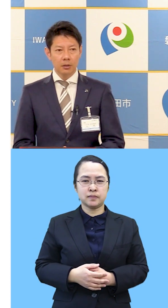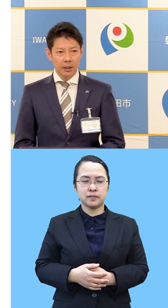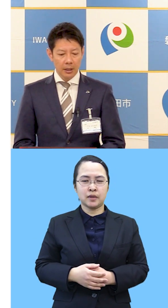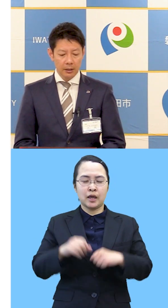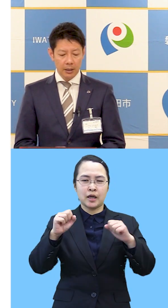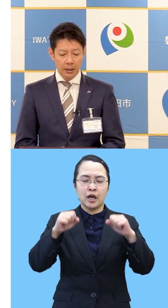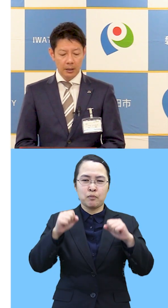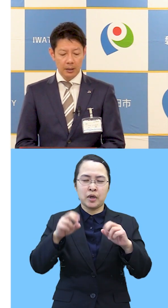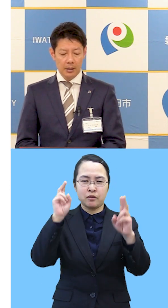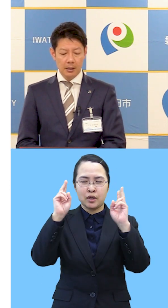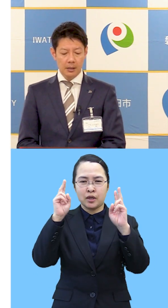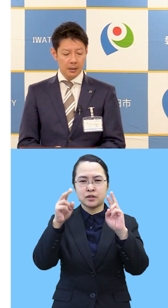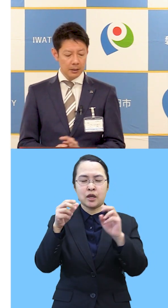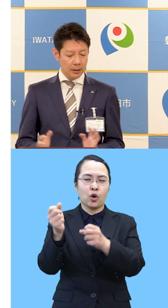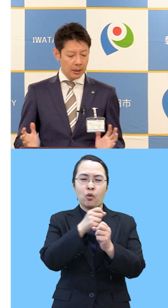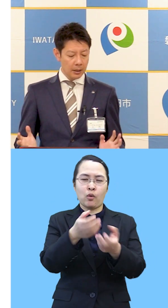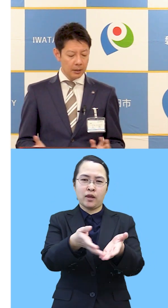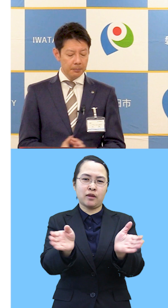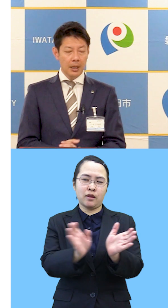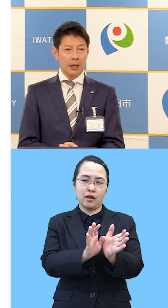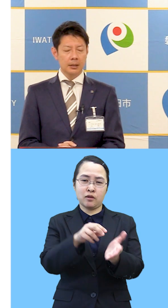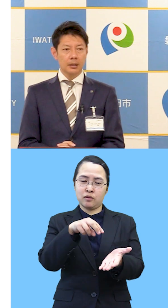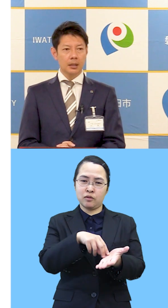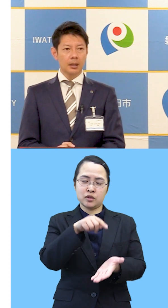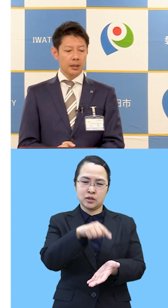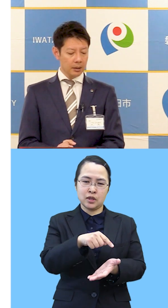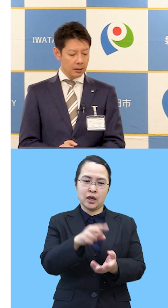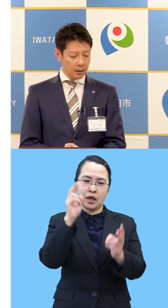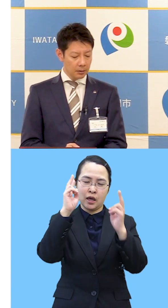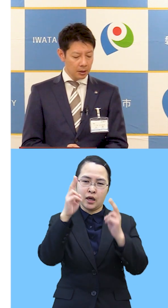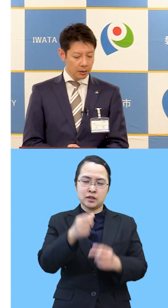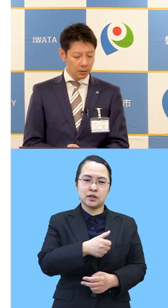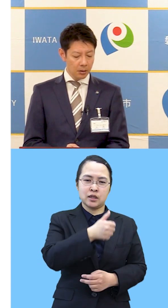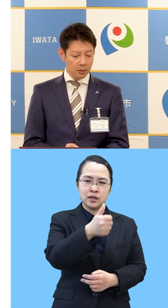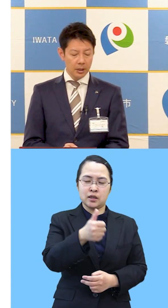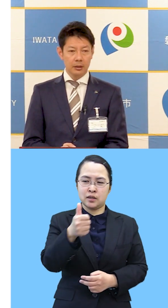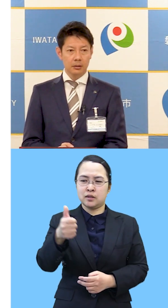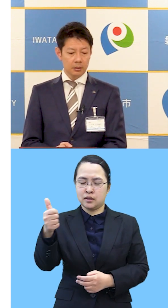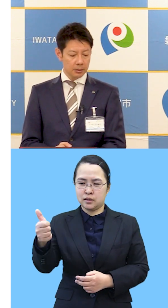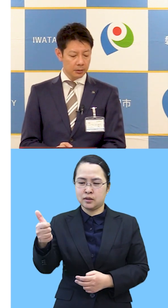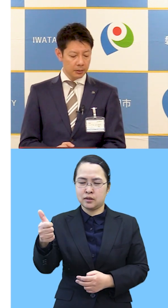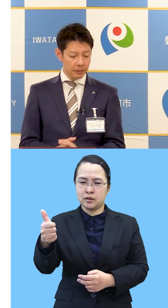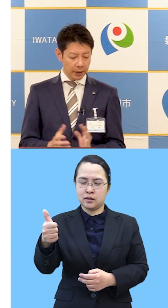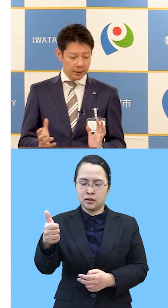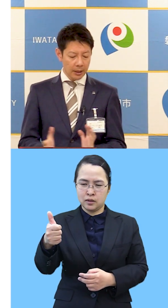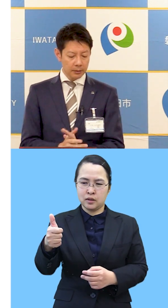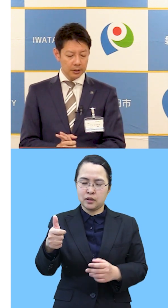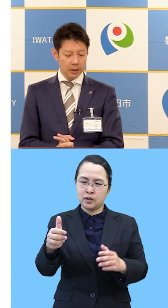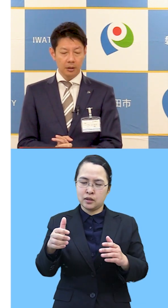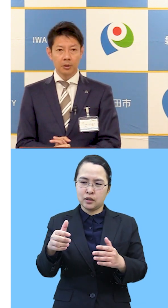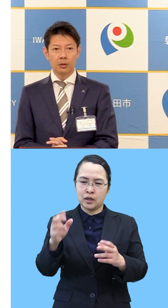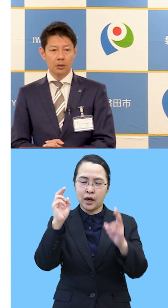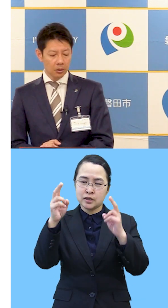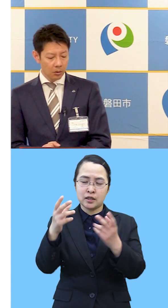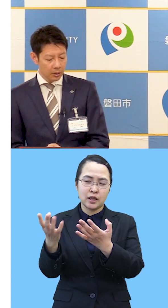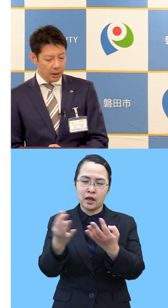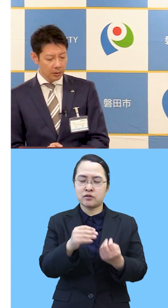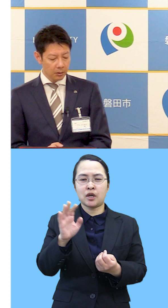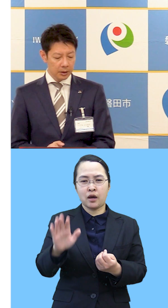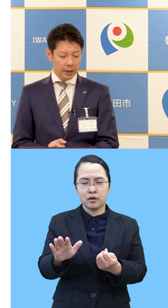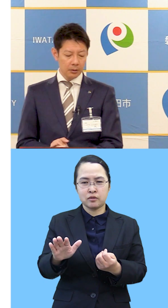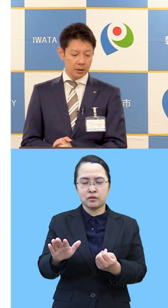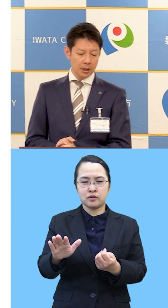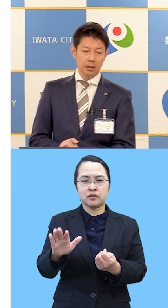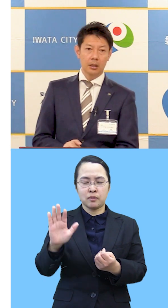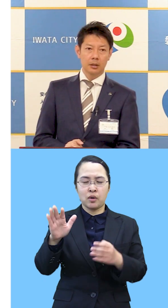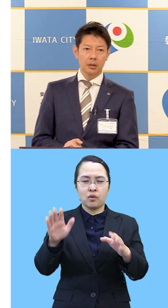頑張る企業応援団で、回らせていただいている企業たくさんあるんですけれども、今年